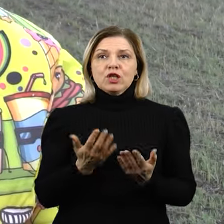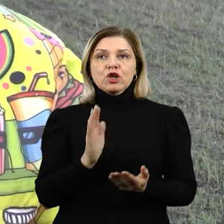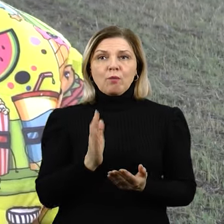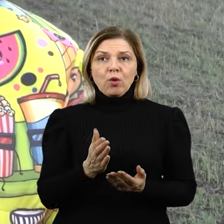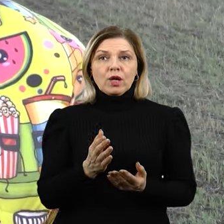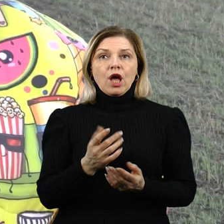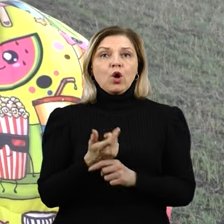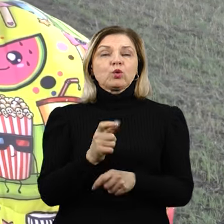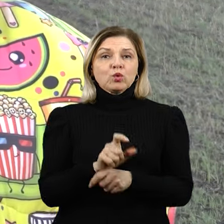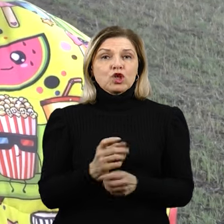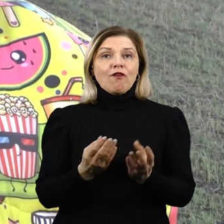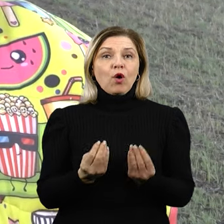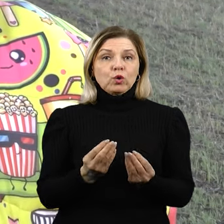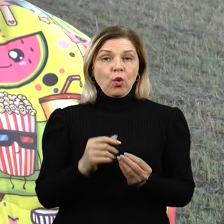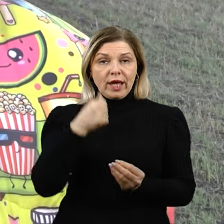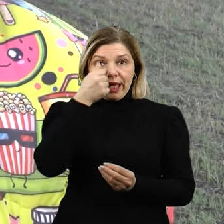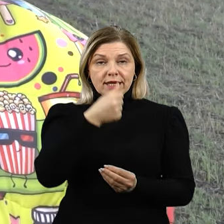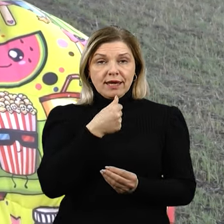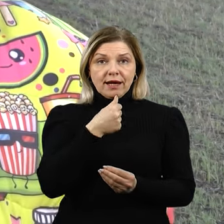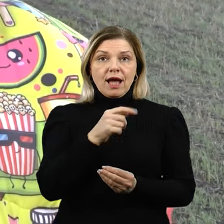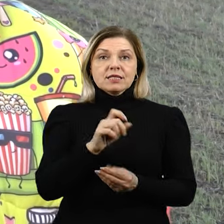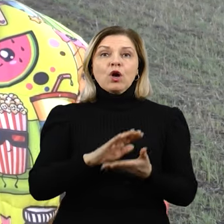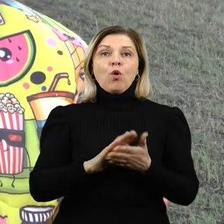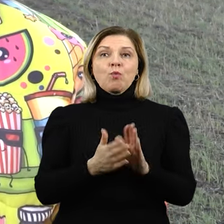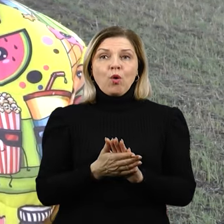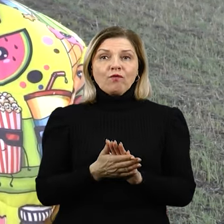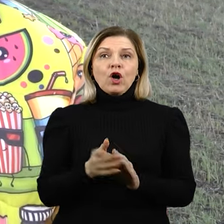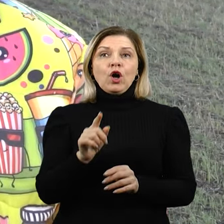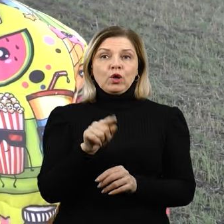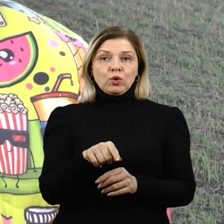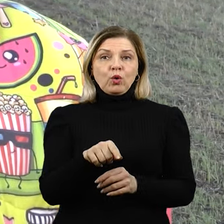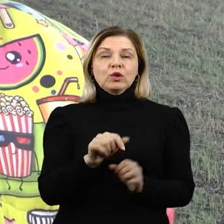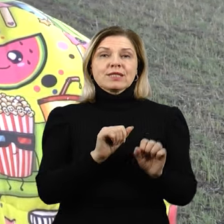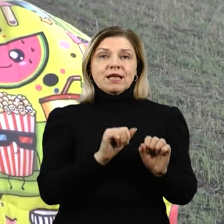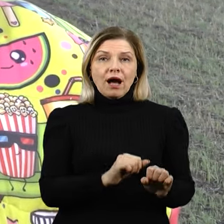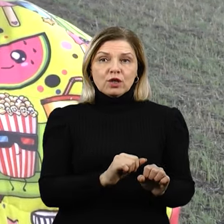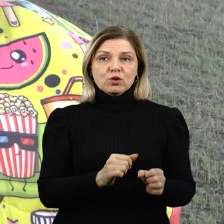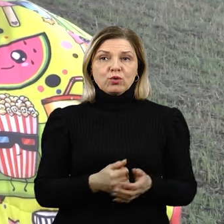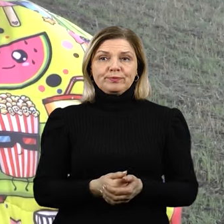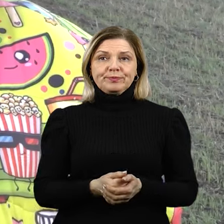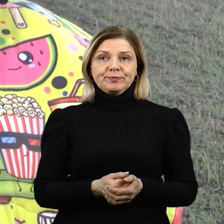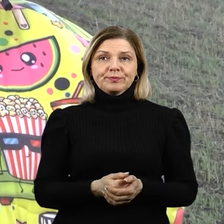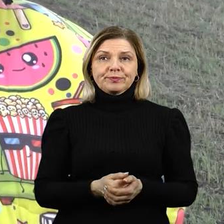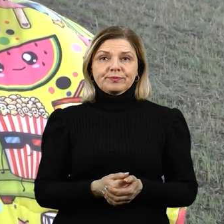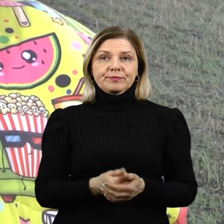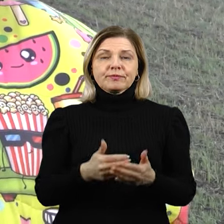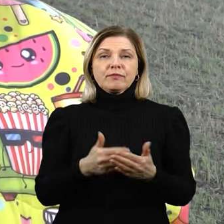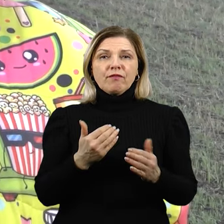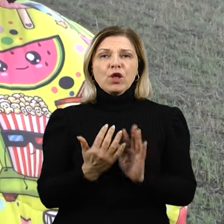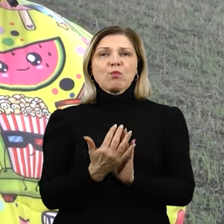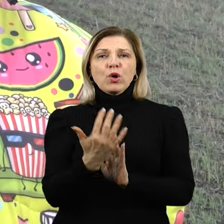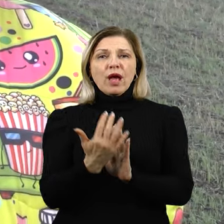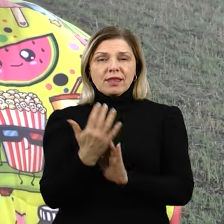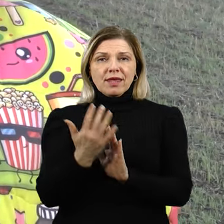вологий рік, то за умови там того самого захисту від бур'янів,